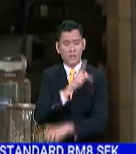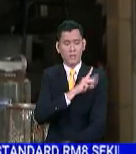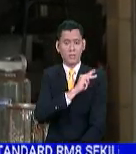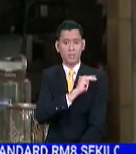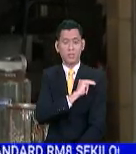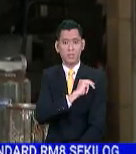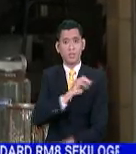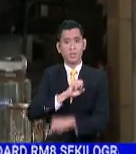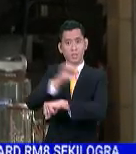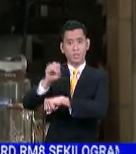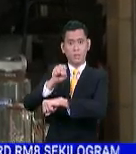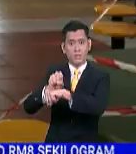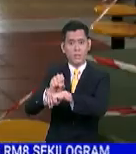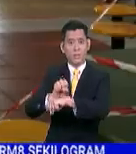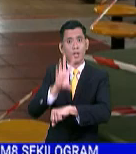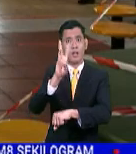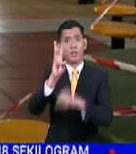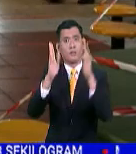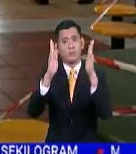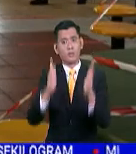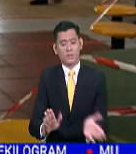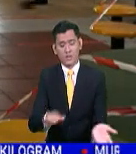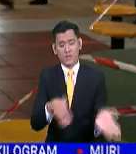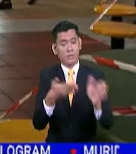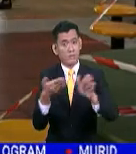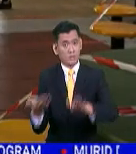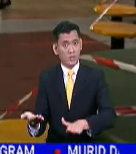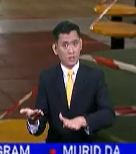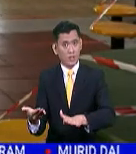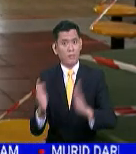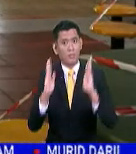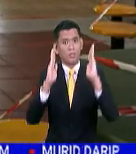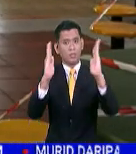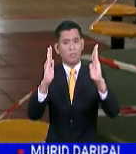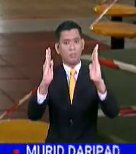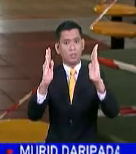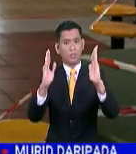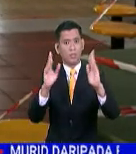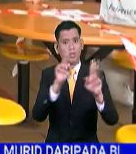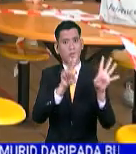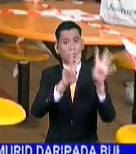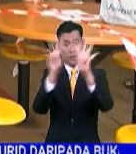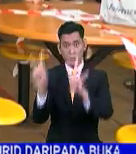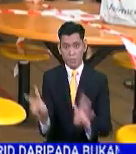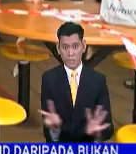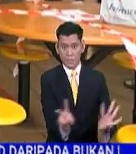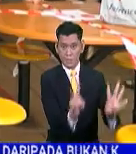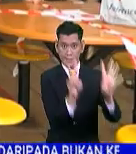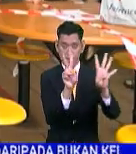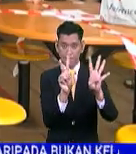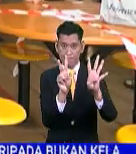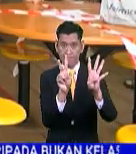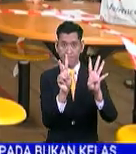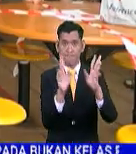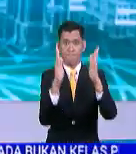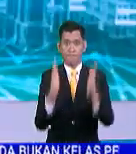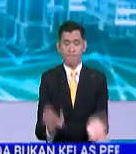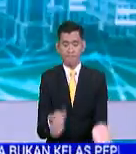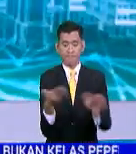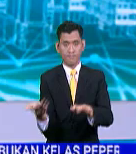Kesihatan Republik itu, 6 kematian turut dilaporkan dalam tempoh 24 jam.